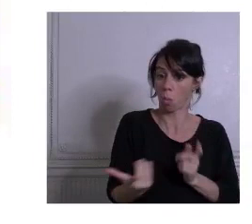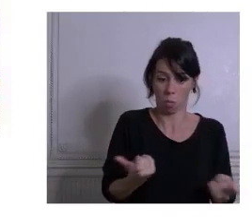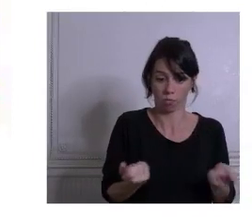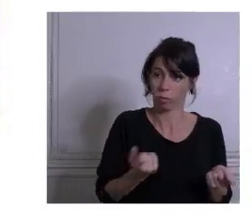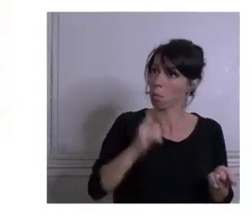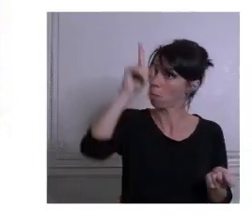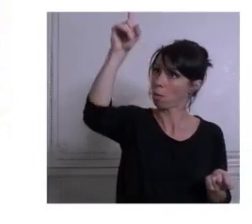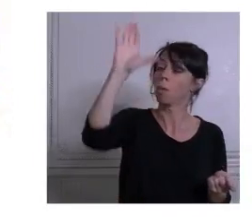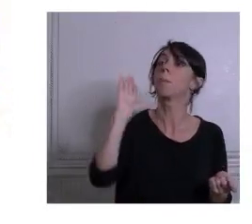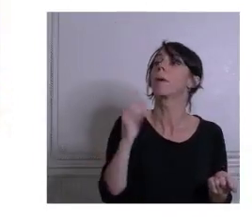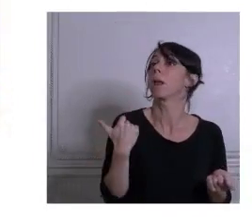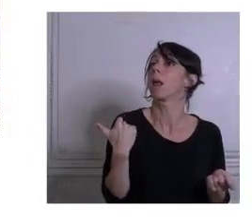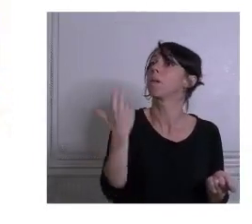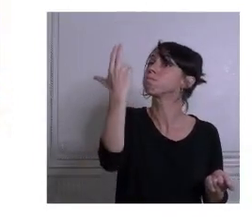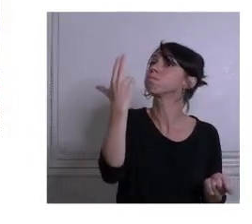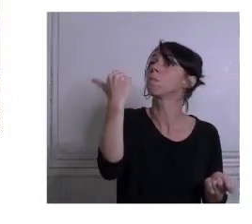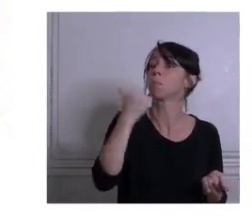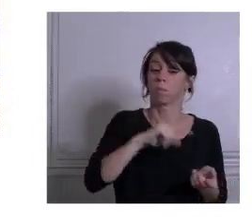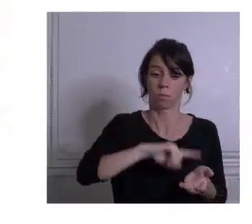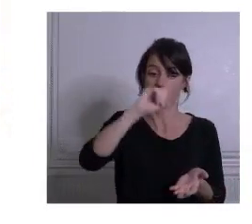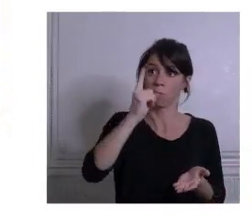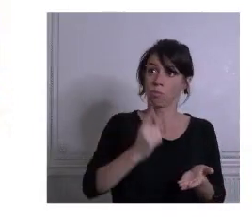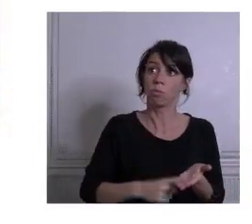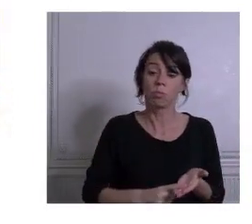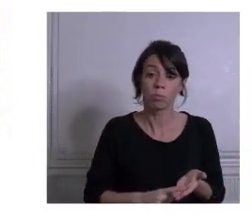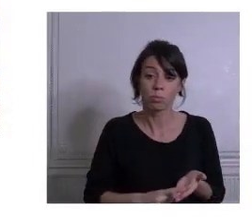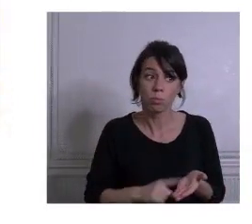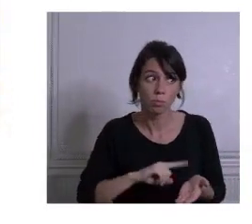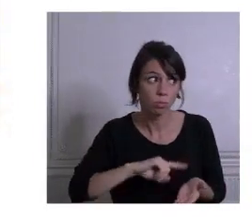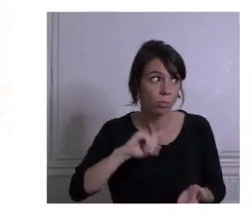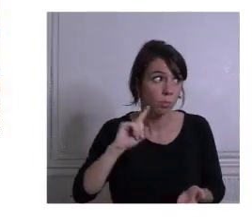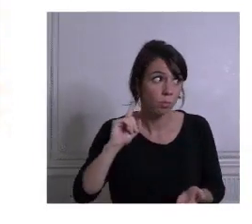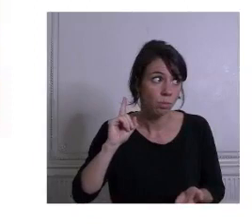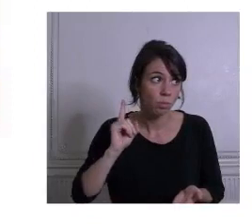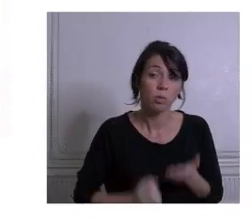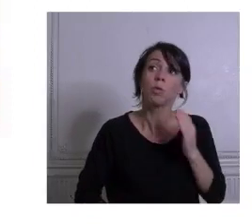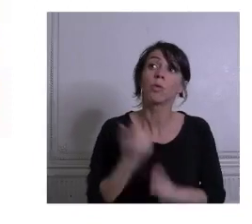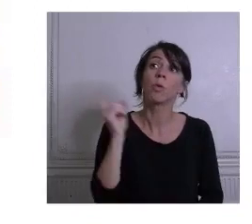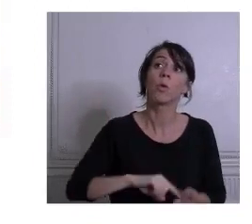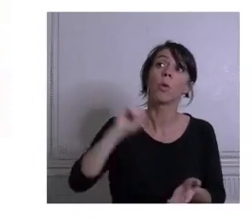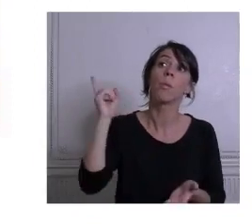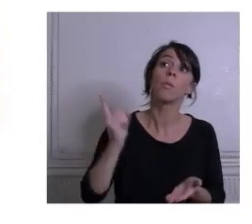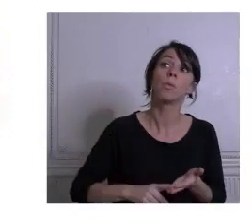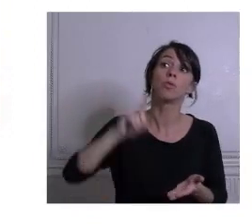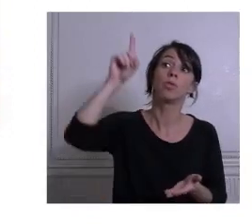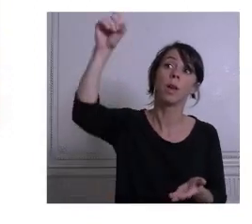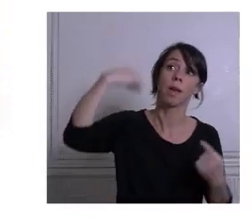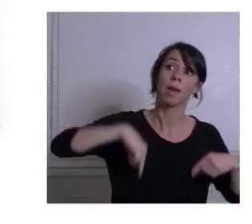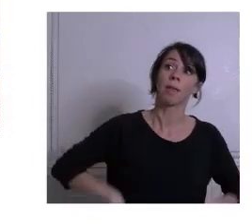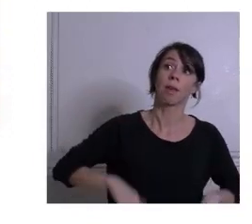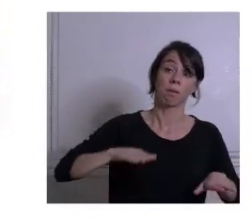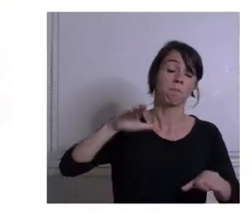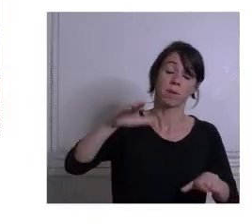des extractions des comptes de résultats. Il me semble que la piscine a été fermée pendant 2 ans.